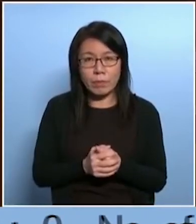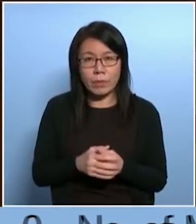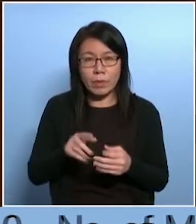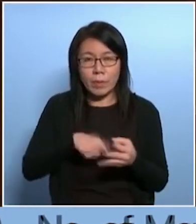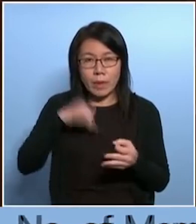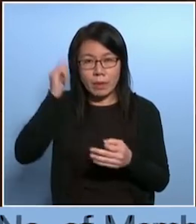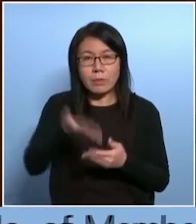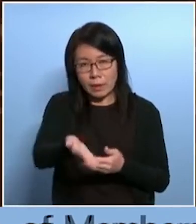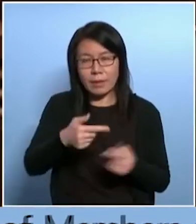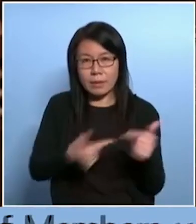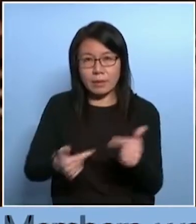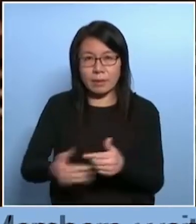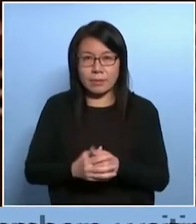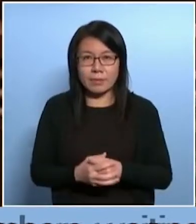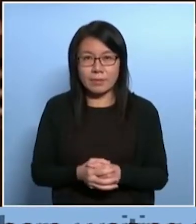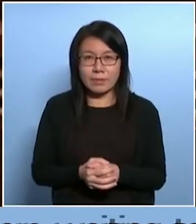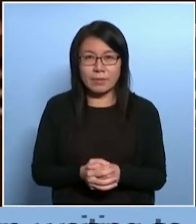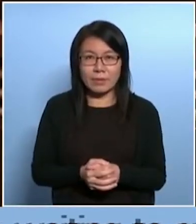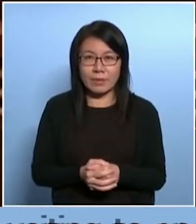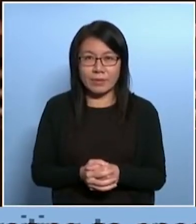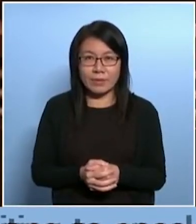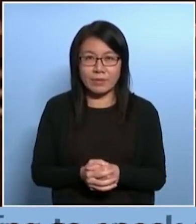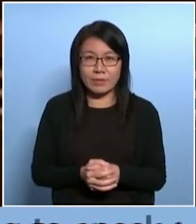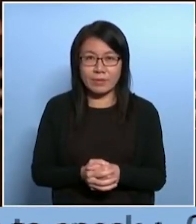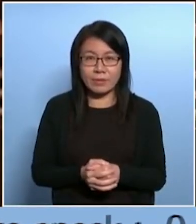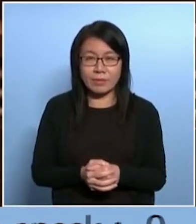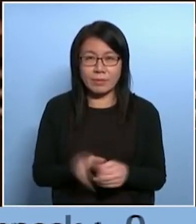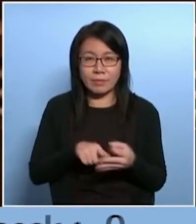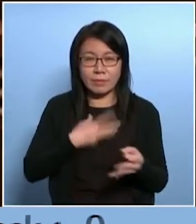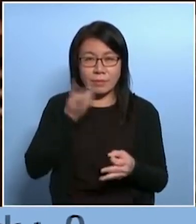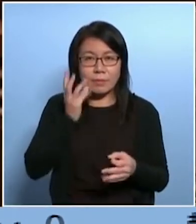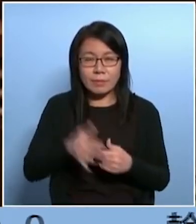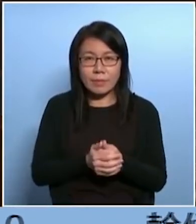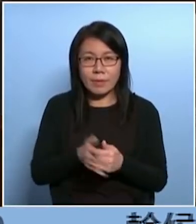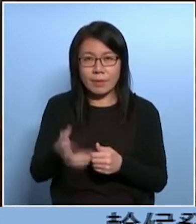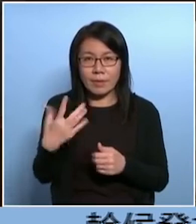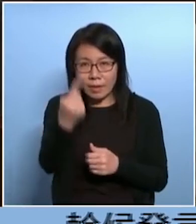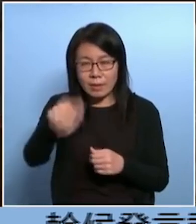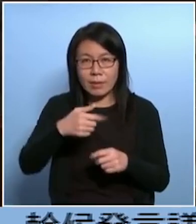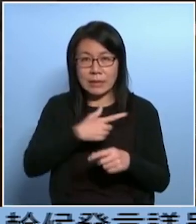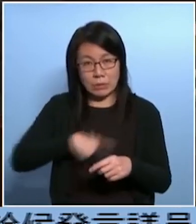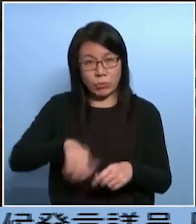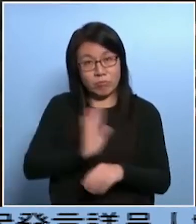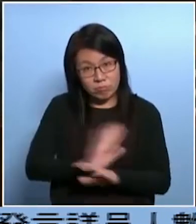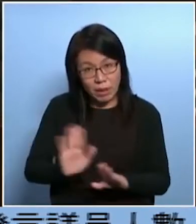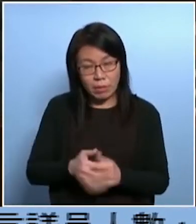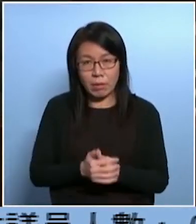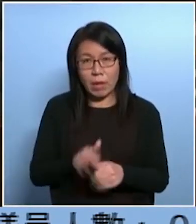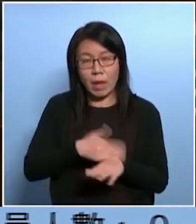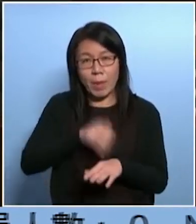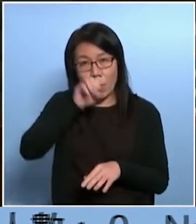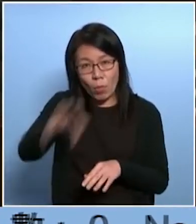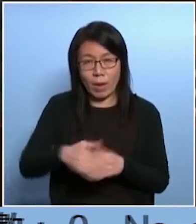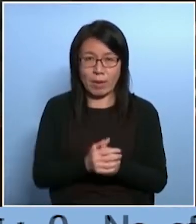郭榮鏗議員，請你繼續。 即係咧，阿麥美娟議員，你都唔係第一日做議員。我頭先話你